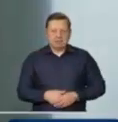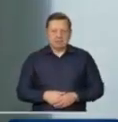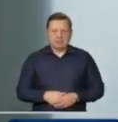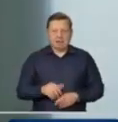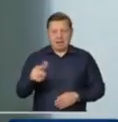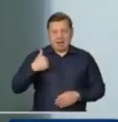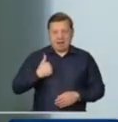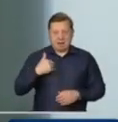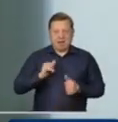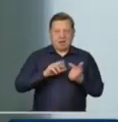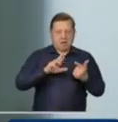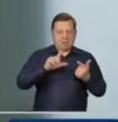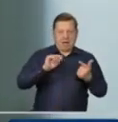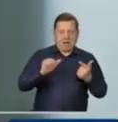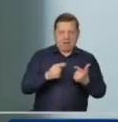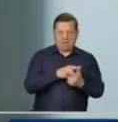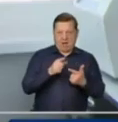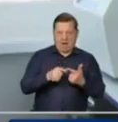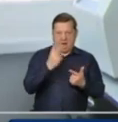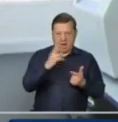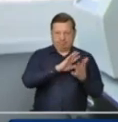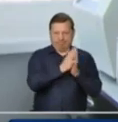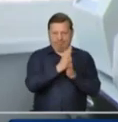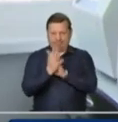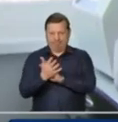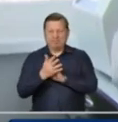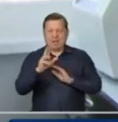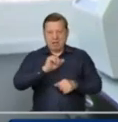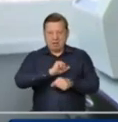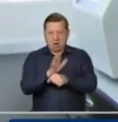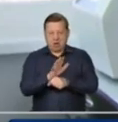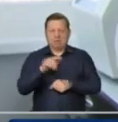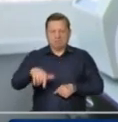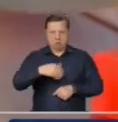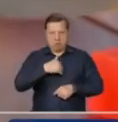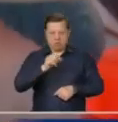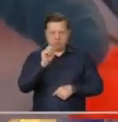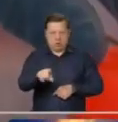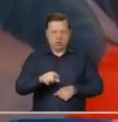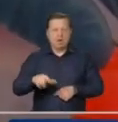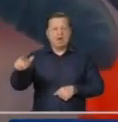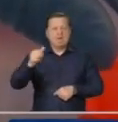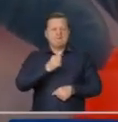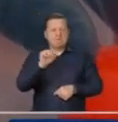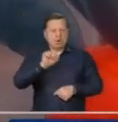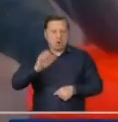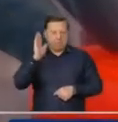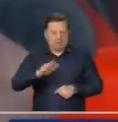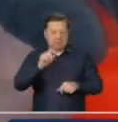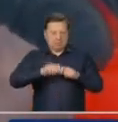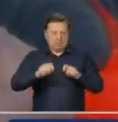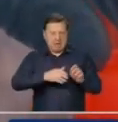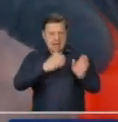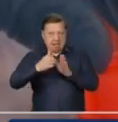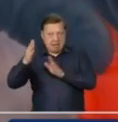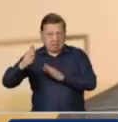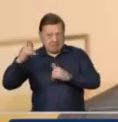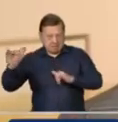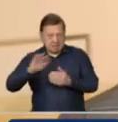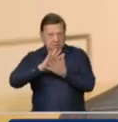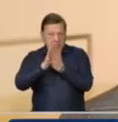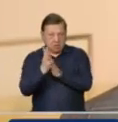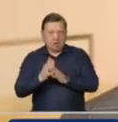Brytyjska i południowoafrykańska. Na razie takie mutacje mamy potwierdzone w Polsce. We Wrocławiu będą sprawdzać, czy pojawiają się kolejne. Większość tych mutacji tak naprawdę